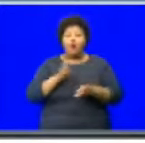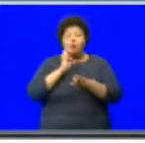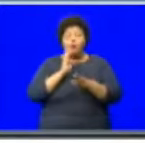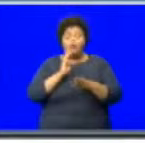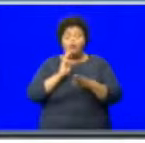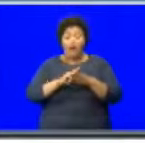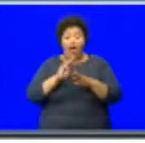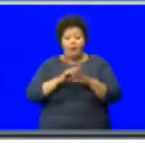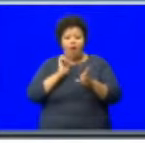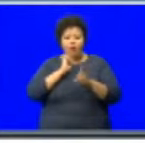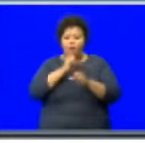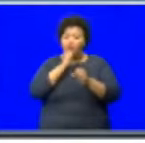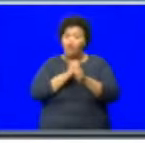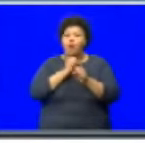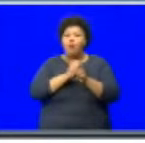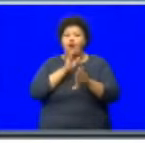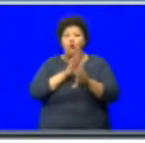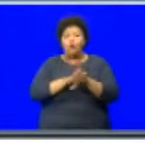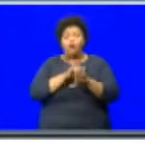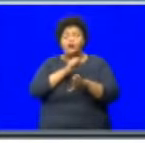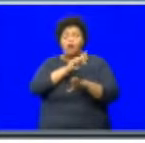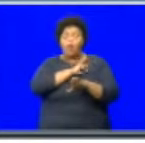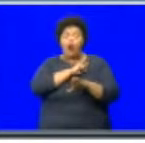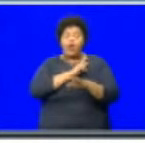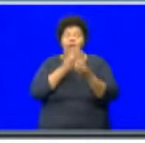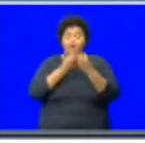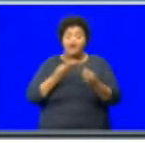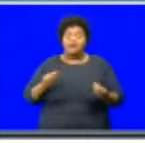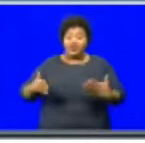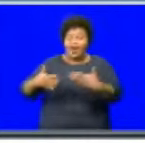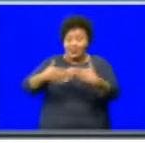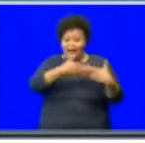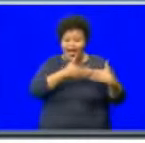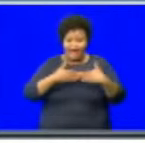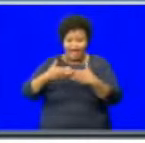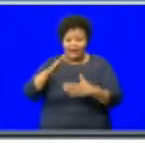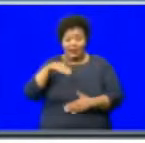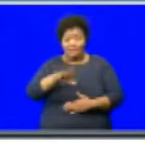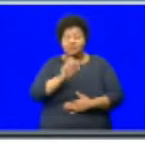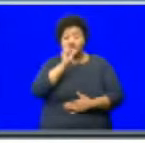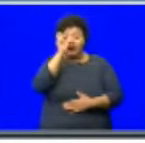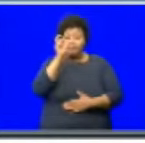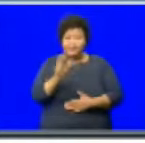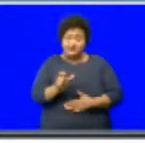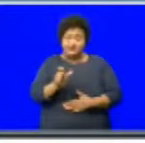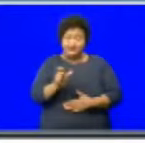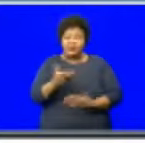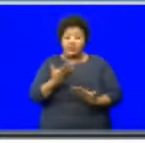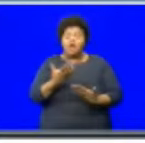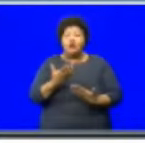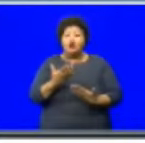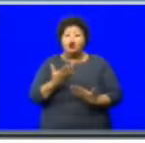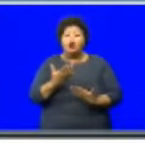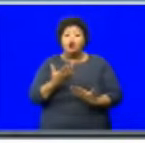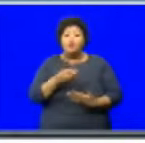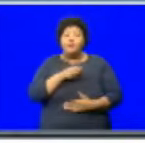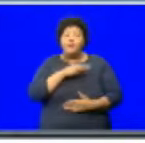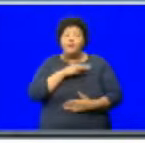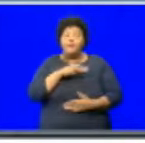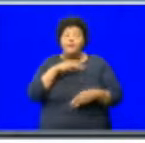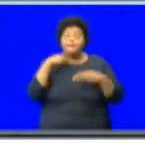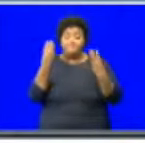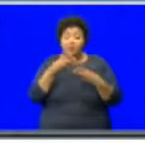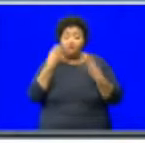ukuthi loyo longaba nelivelo laloko langaba nako angasisita asiphose kungeke